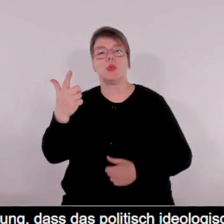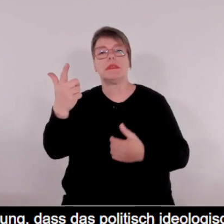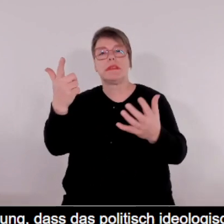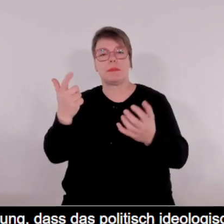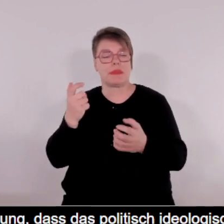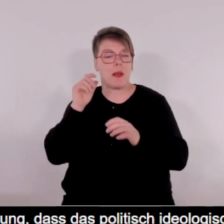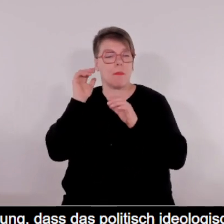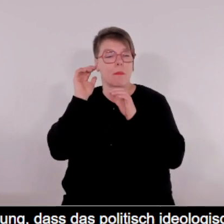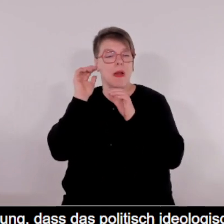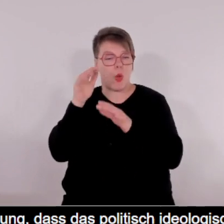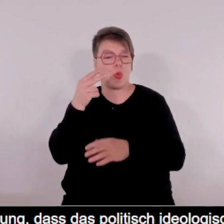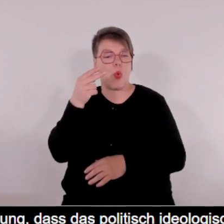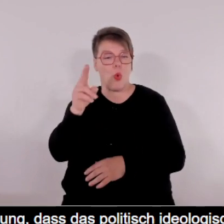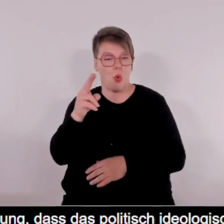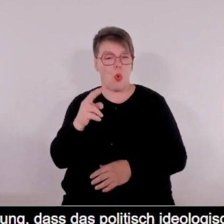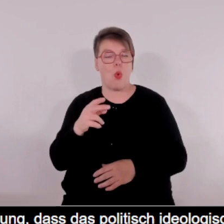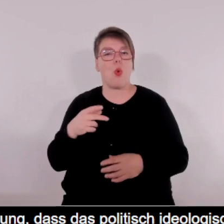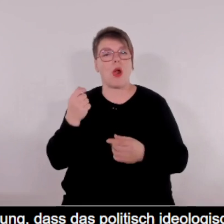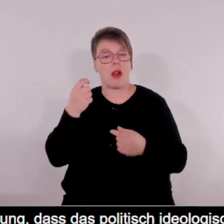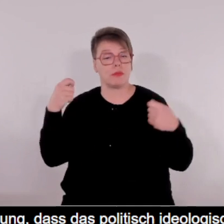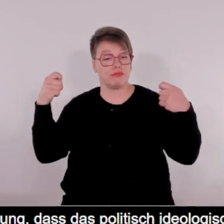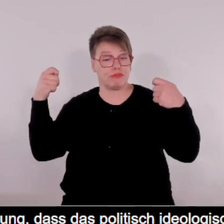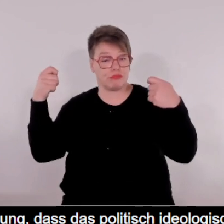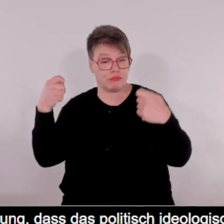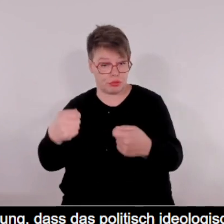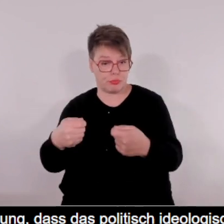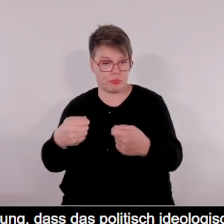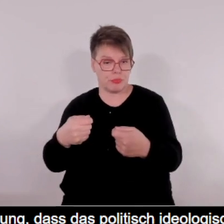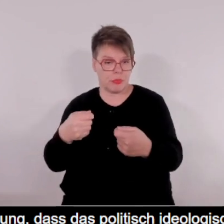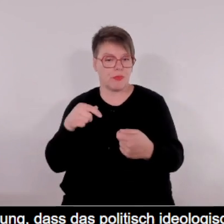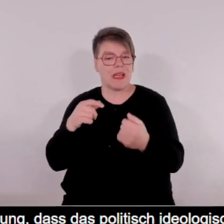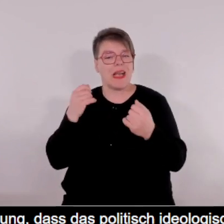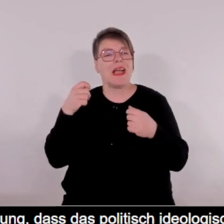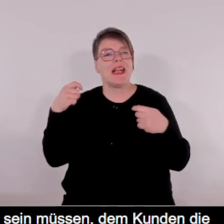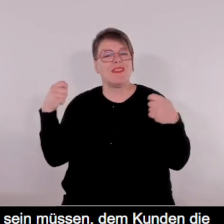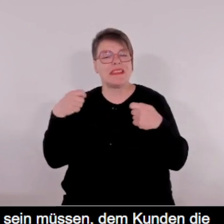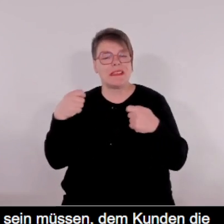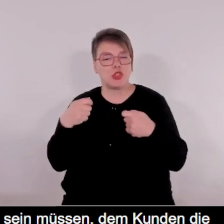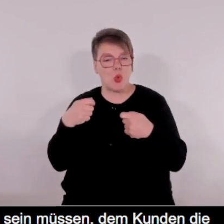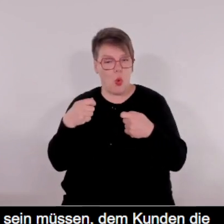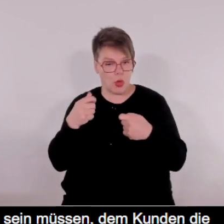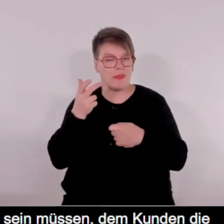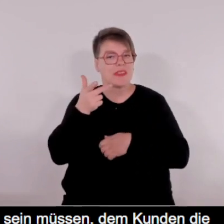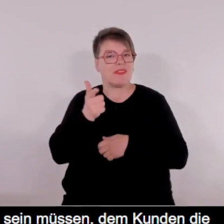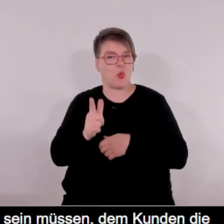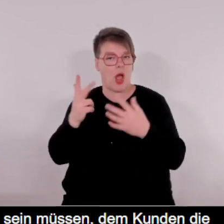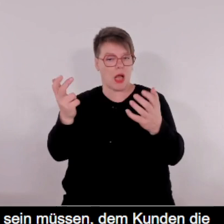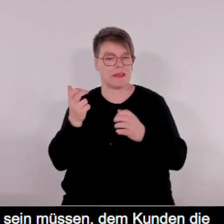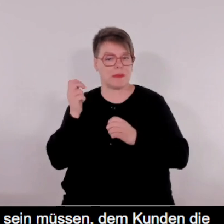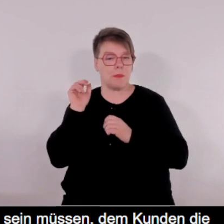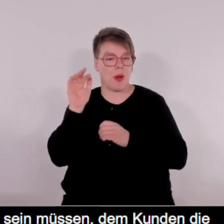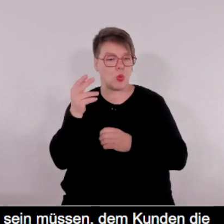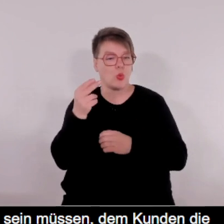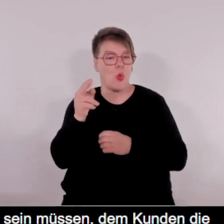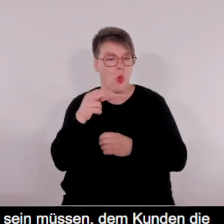mit dem Thema Feststoffbatterien, Festkörperbatterien und Ähnliches. Also wir sind bei dem Thema deutschlandweit